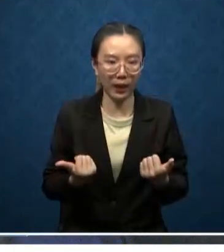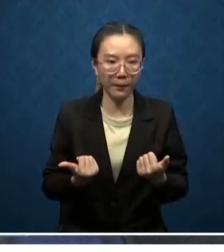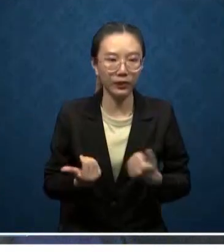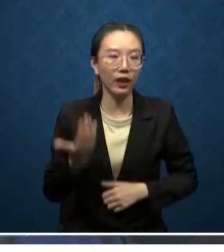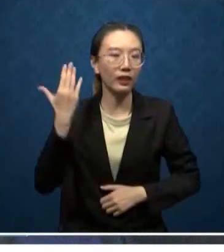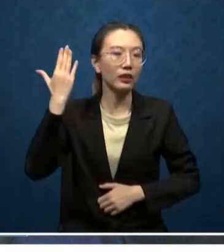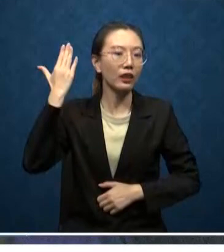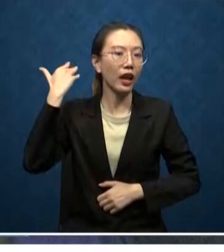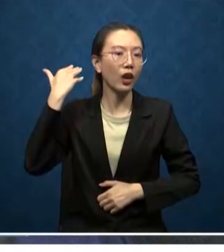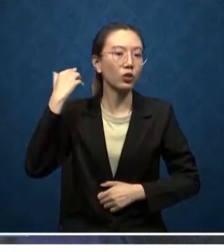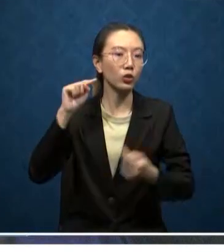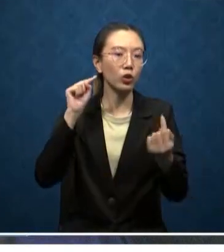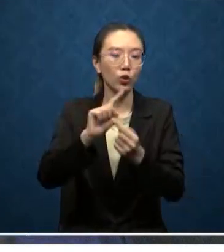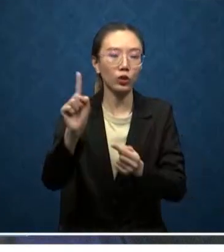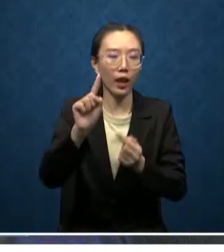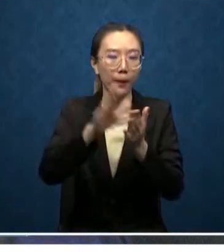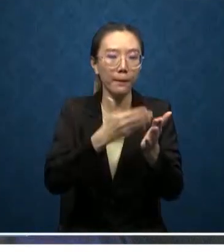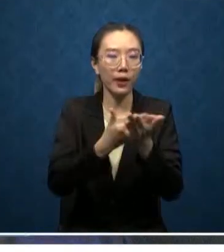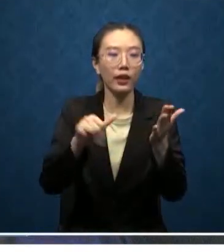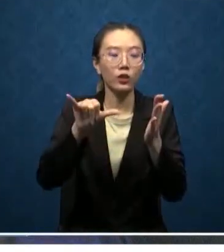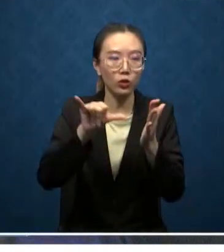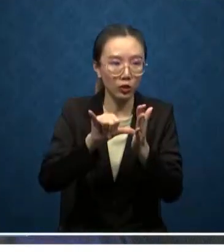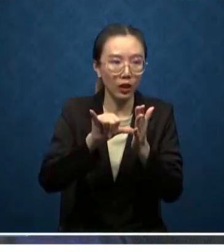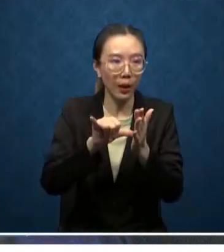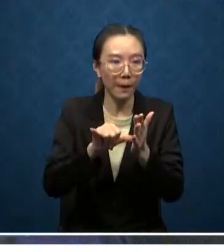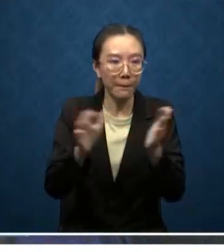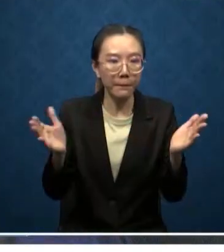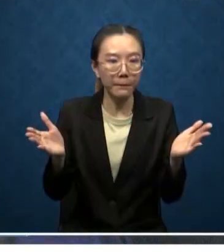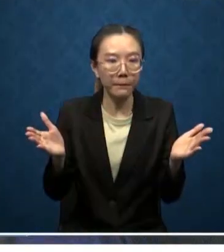ยุทธศาสตร์ชาติด้านการพัฒนาเสริม